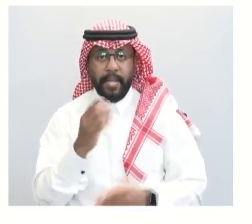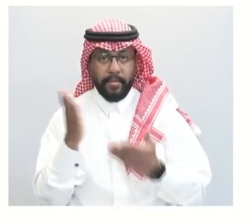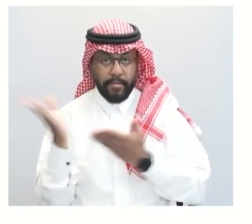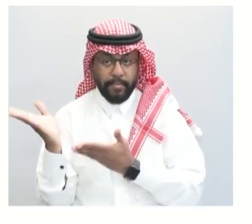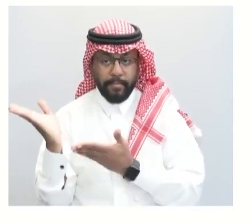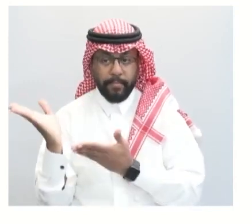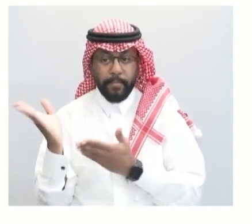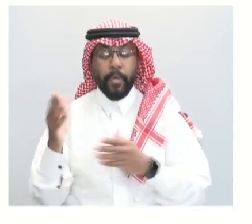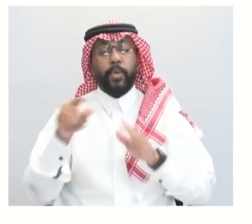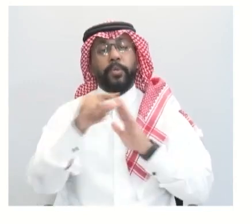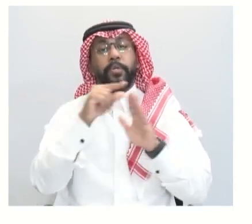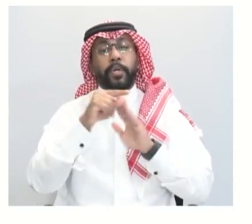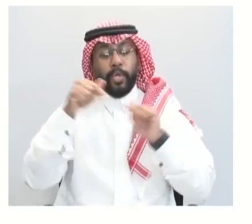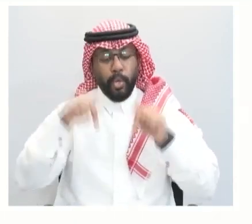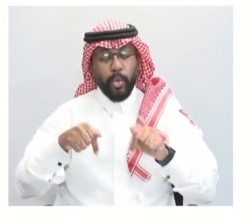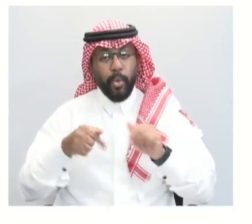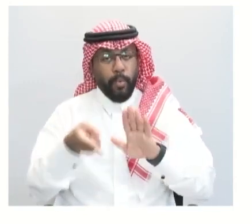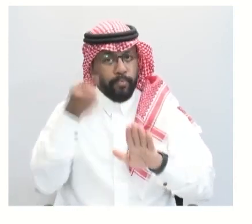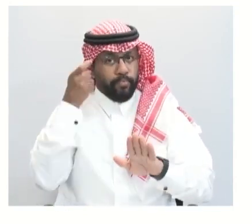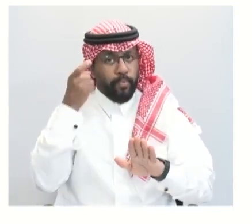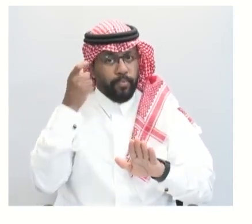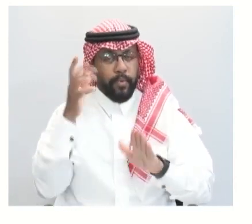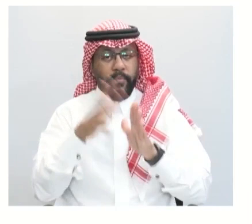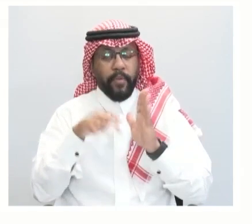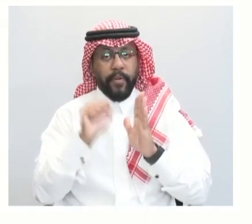منتصف الفصل السابع